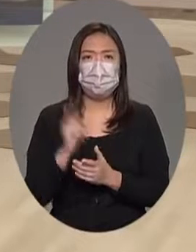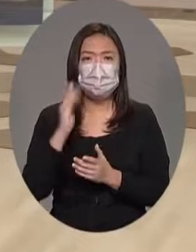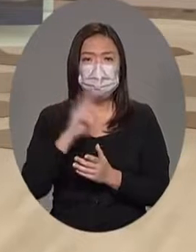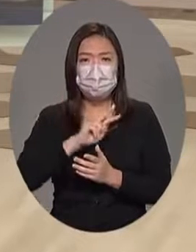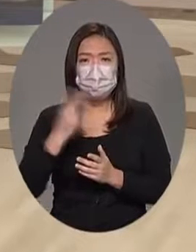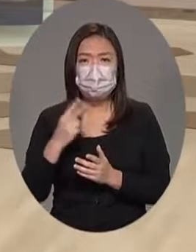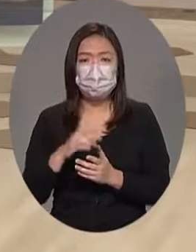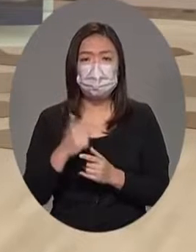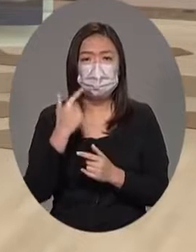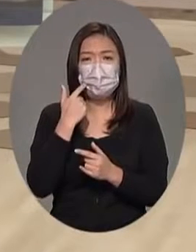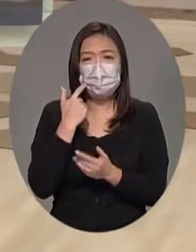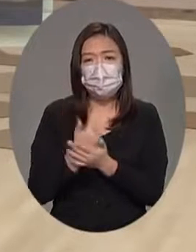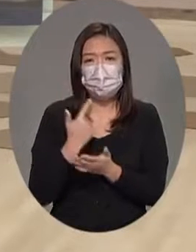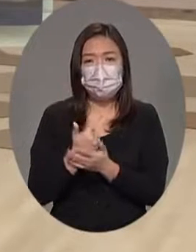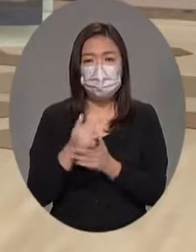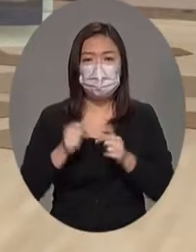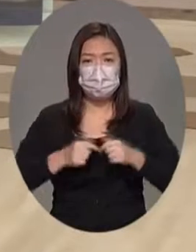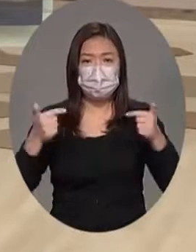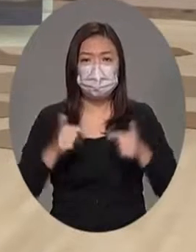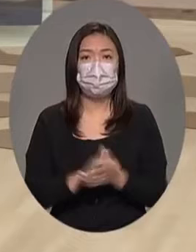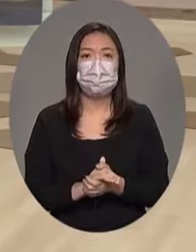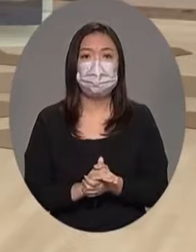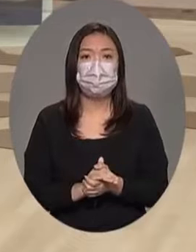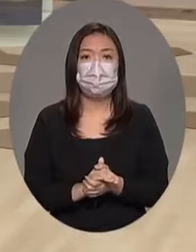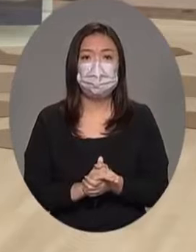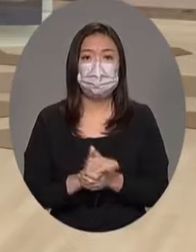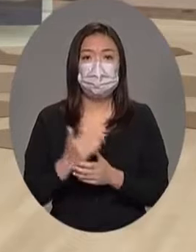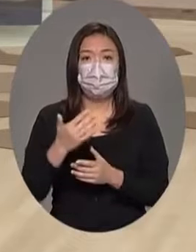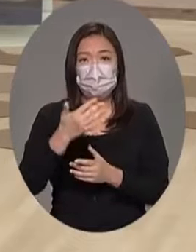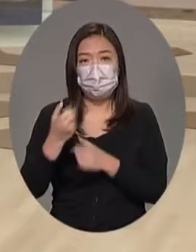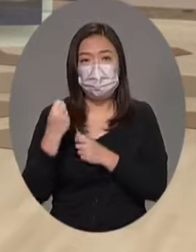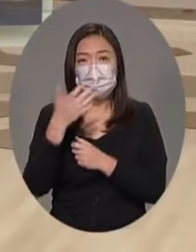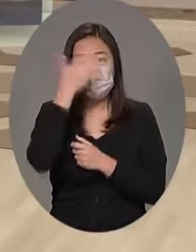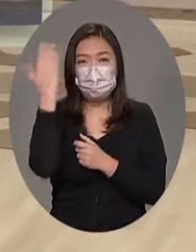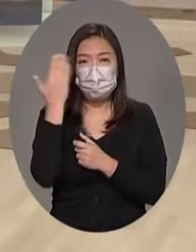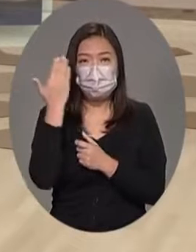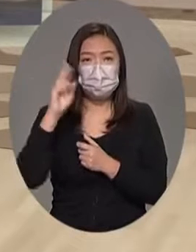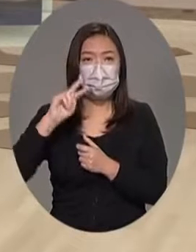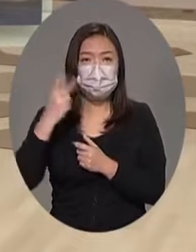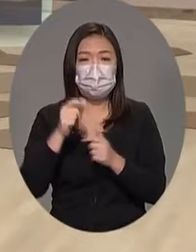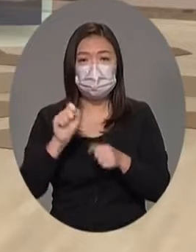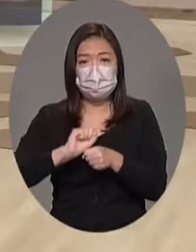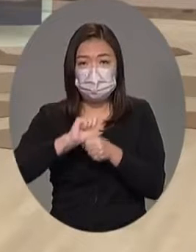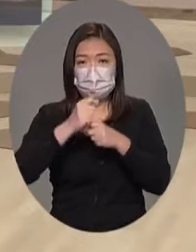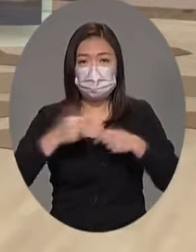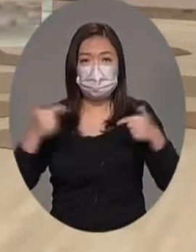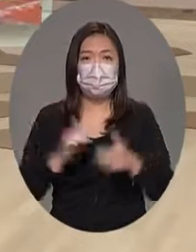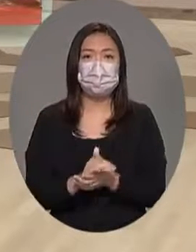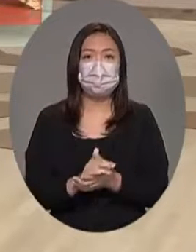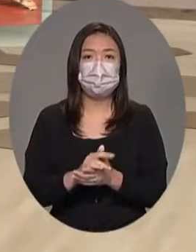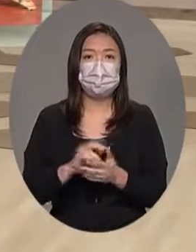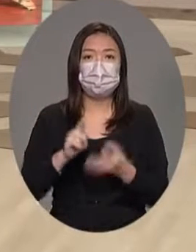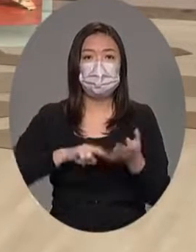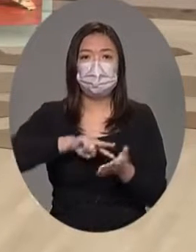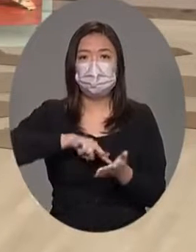候變化啦，確實令到咧極端天氣增加，亦都令咧較強嘅熱帶氣旋咧出現比率增加。啊，